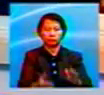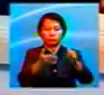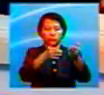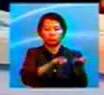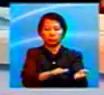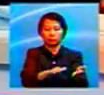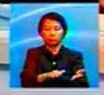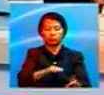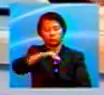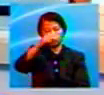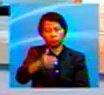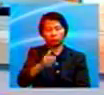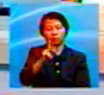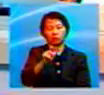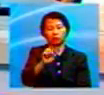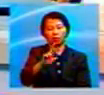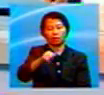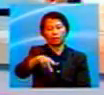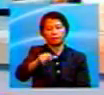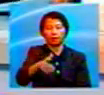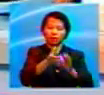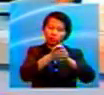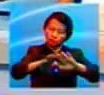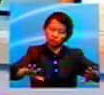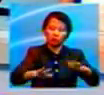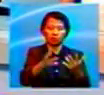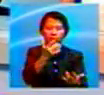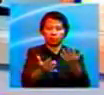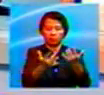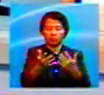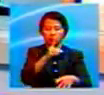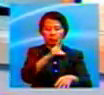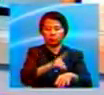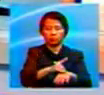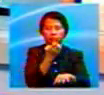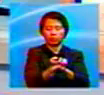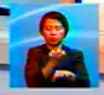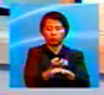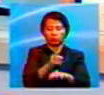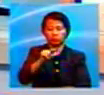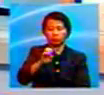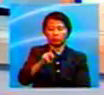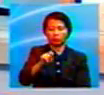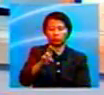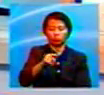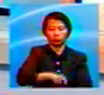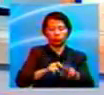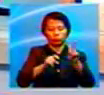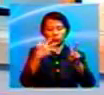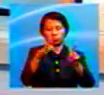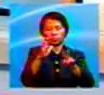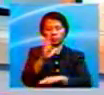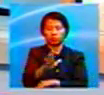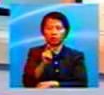Mayat Ahli Parlimen Bukit Gelugur Kapal Singh Ram Singh selamat dibakar di krematorium Batu Gantung kira-kira pukul 2.15